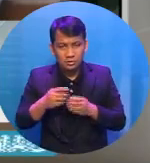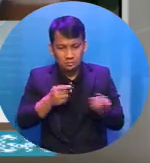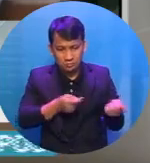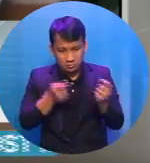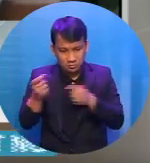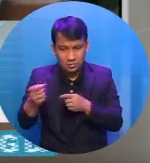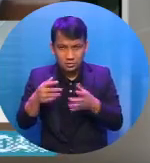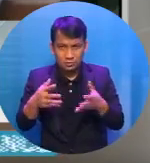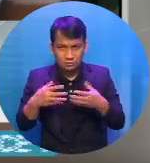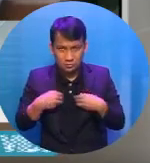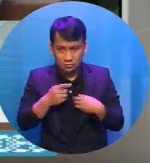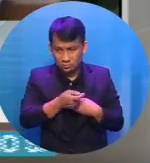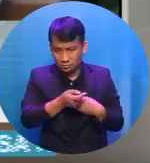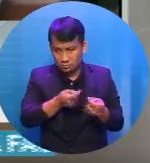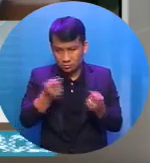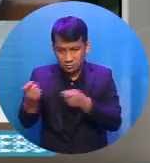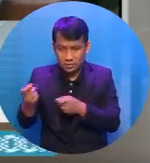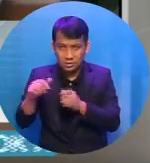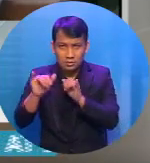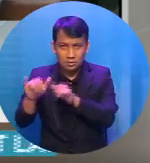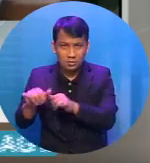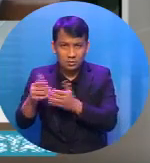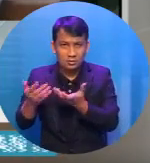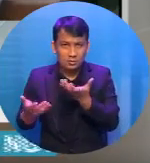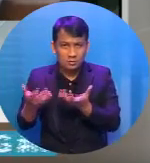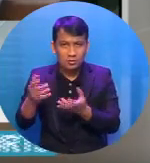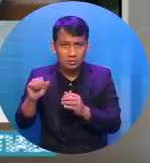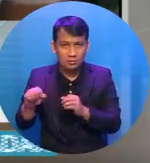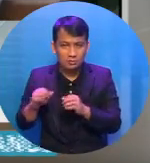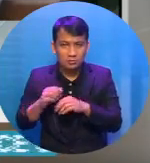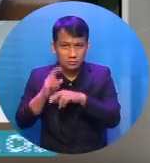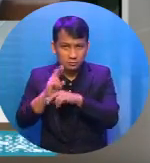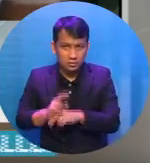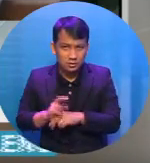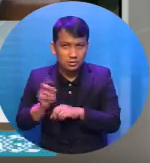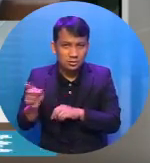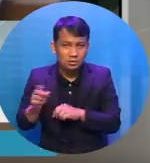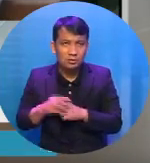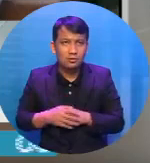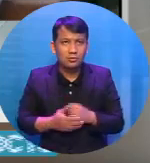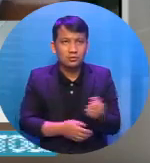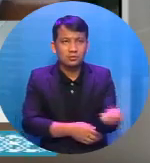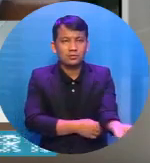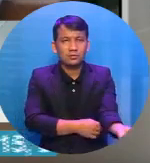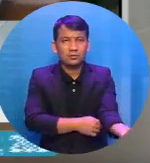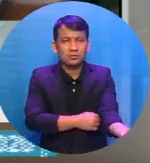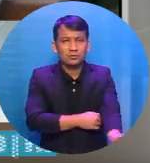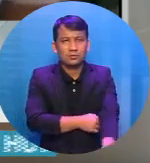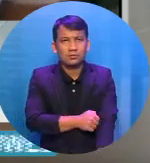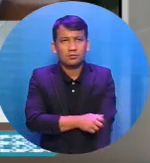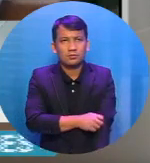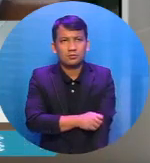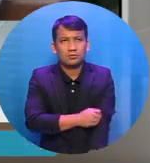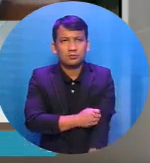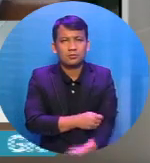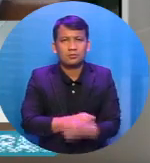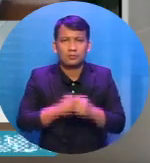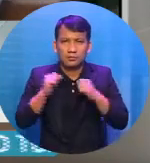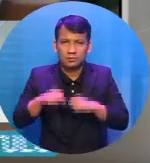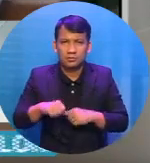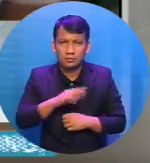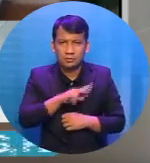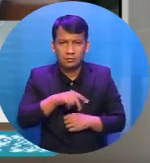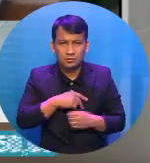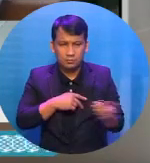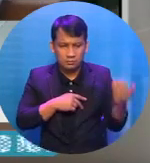inyo? Papayag naman yung nanay na para dyan muna at maparihab. Ganito sir, pwede naman pong personal